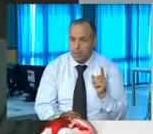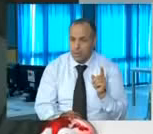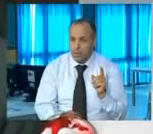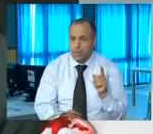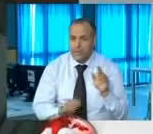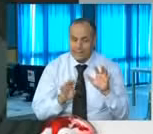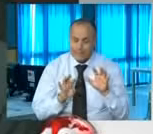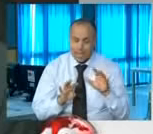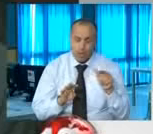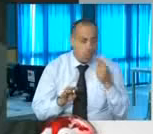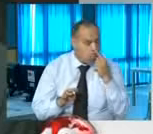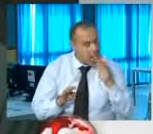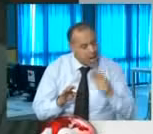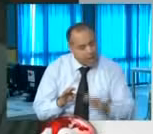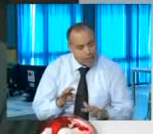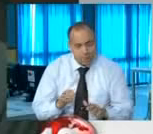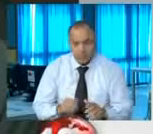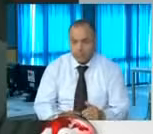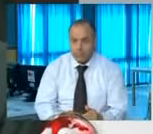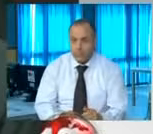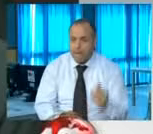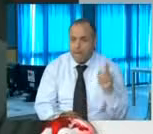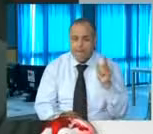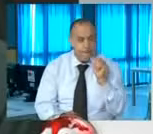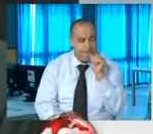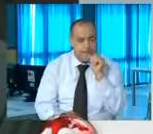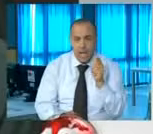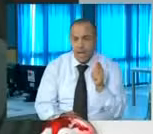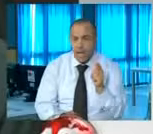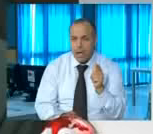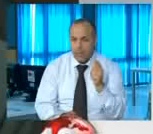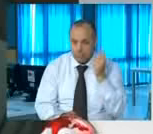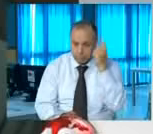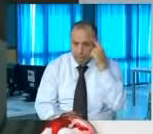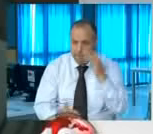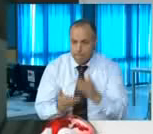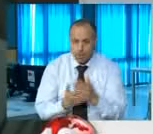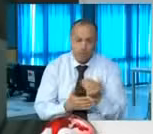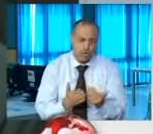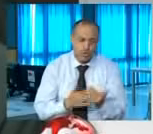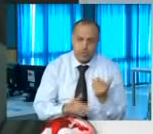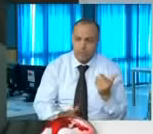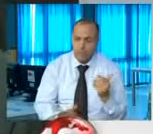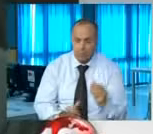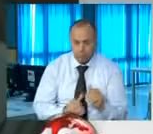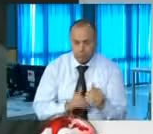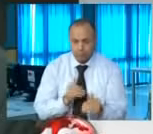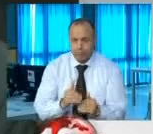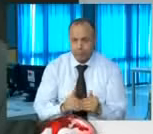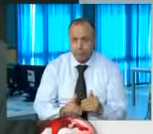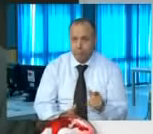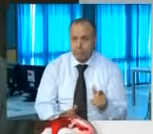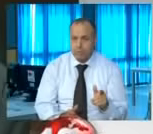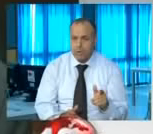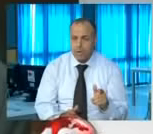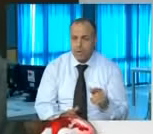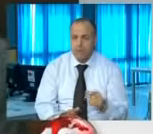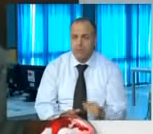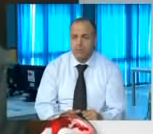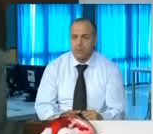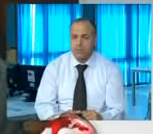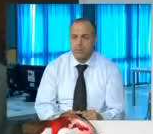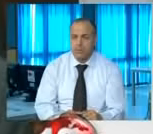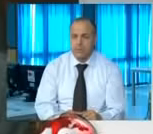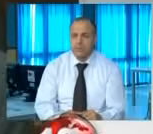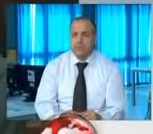شهور ممكن أقل. بالنسبة للماء؟ الماء ديجا أنتوا في بالكم فما مشروع جديد قاعد يمشي على البير الموجود في المقسمات تويكا